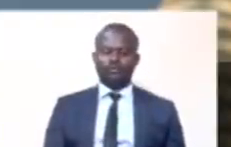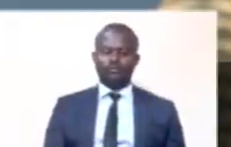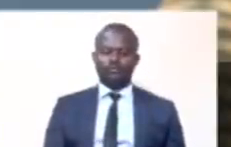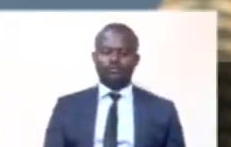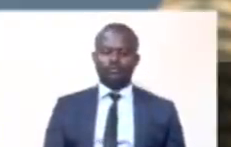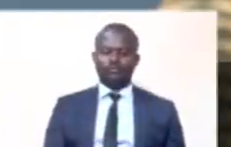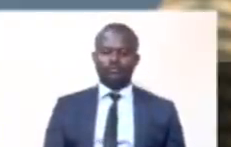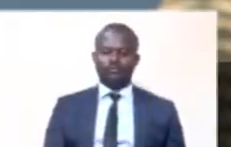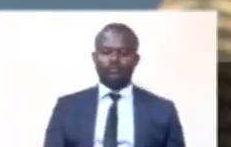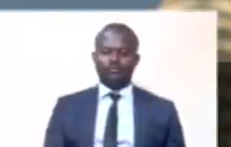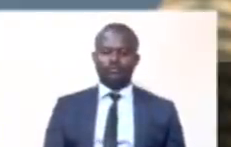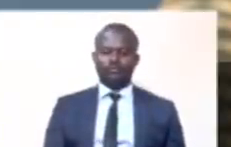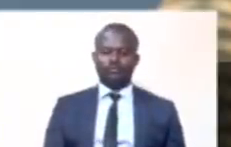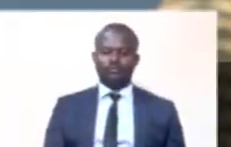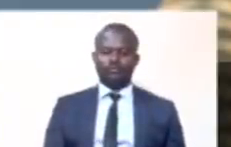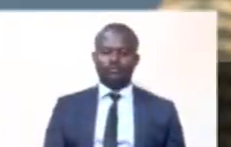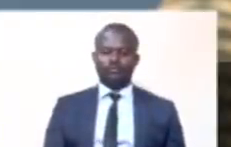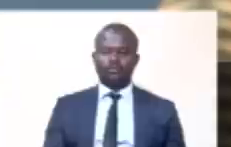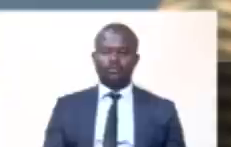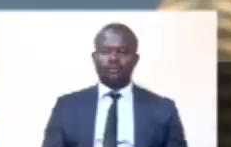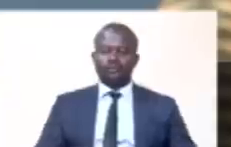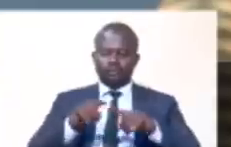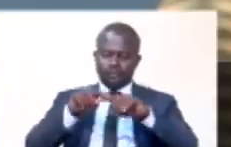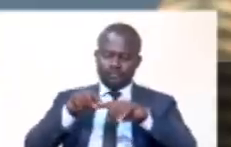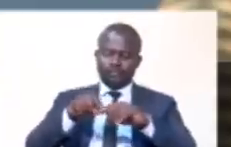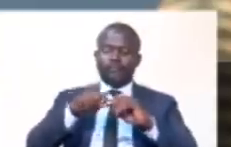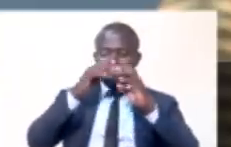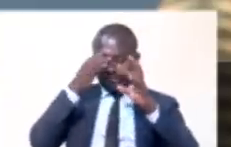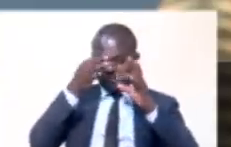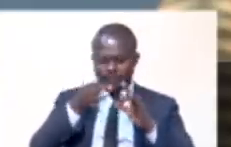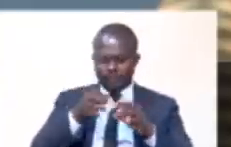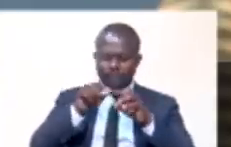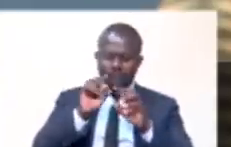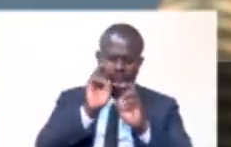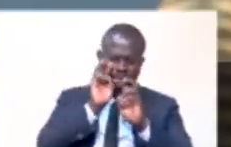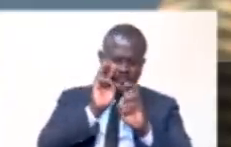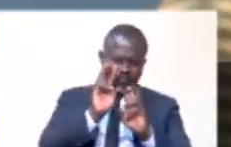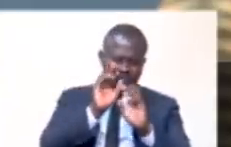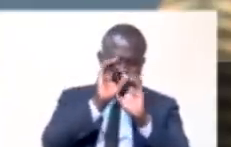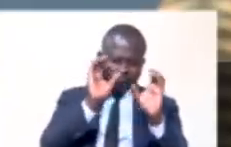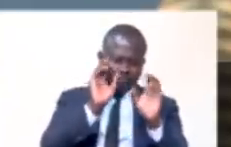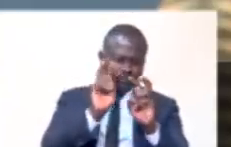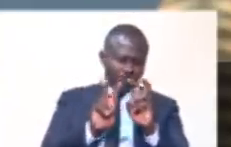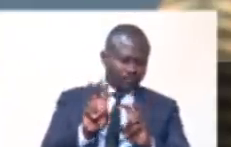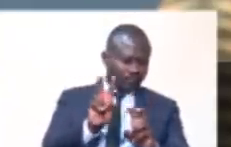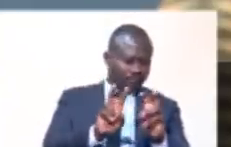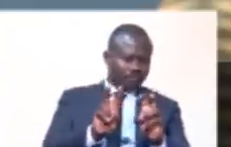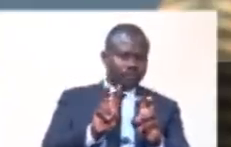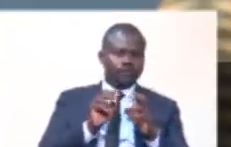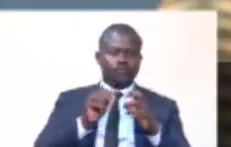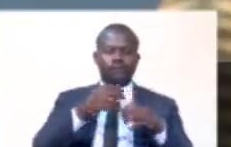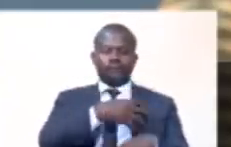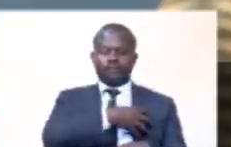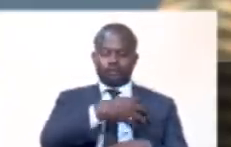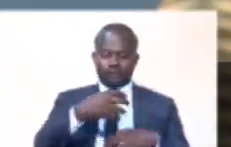n'ibyemezo bishingiye ku bushishozi byafashwe muri uyu mwaka, ubukungu bw'u Rwanda